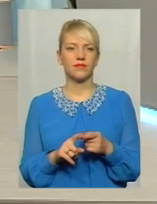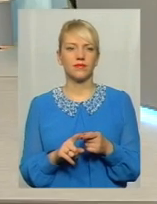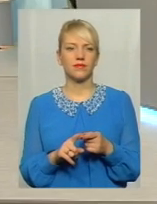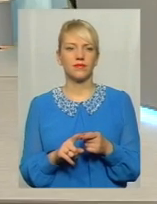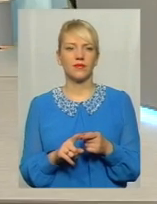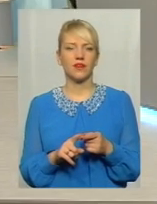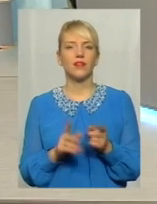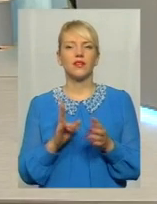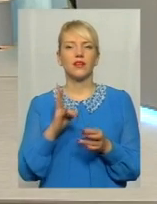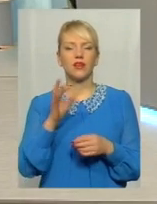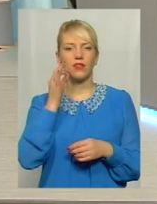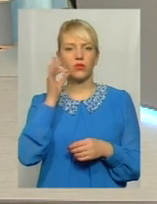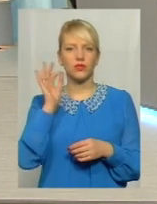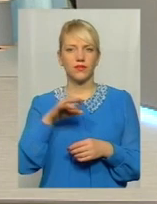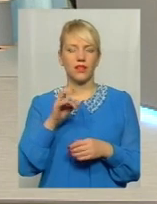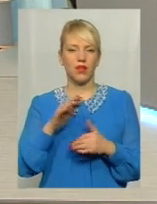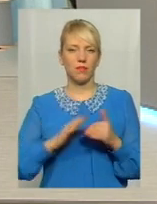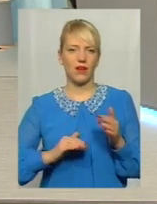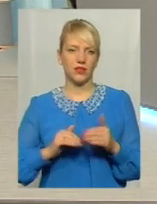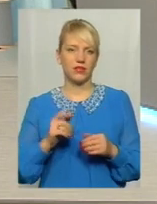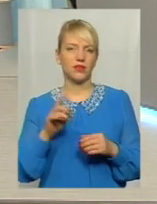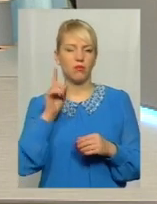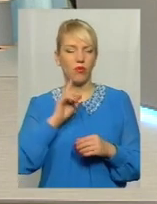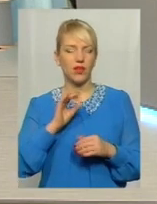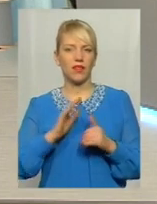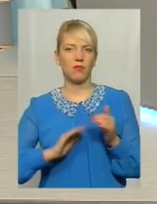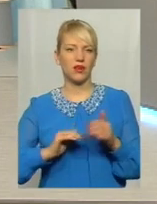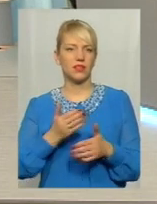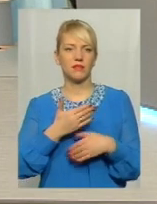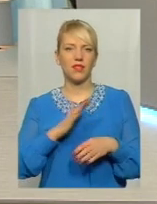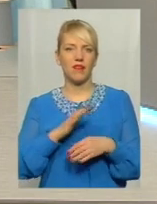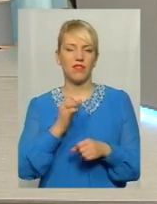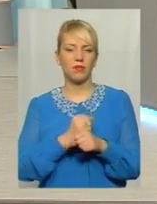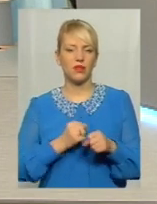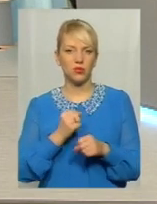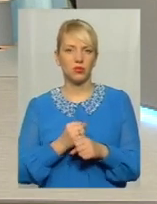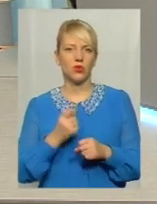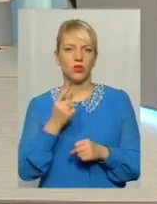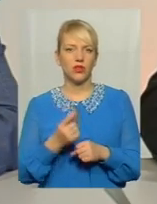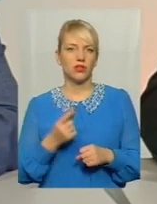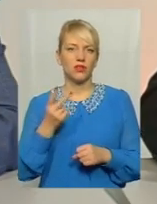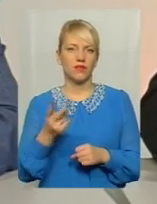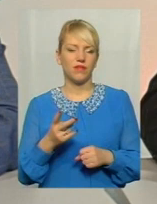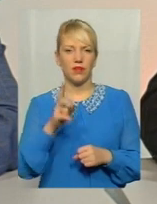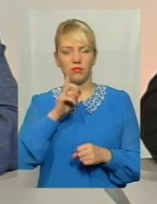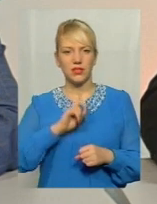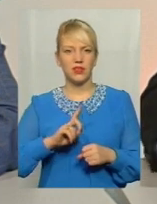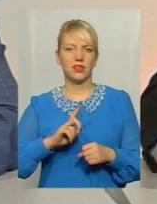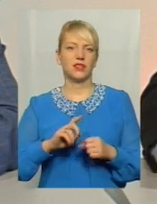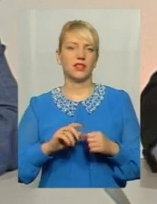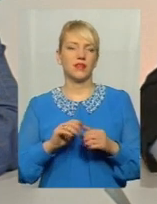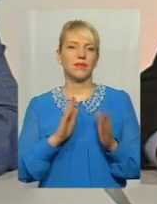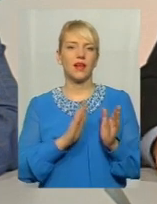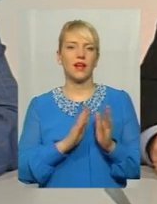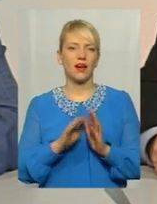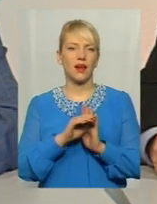тільки на досвіді, тільки на практиці. Поки на практиці ми не відпрацюємо 1-2 місяці графіки, звичайно, ми не